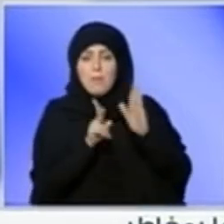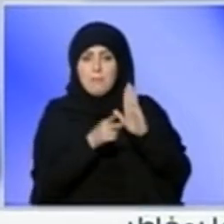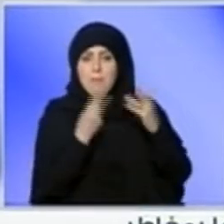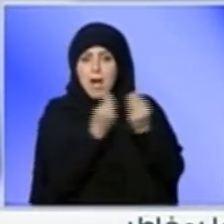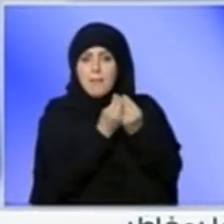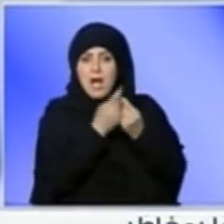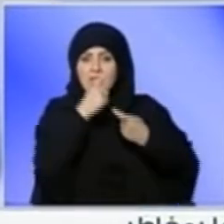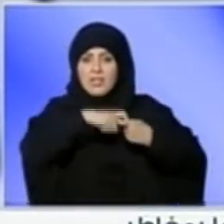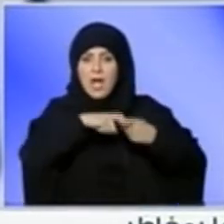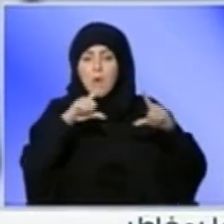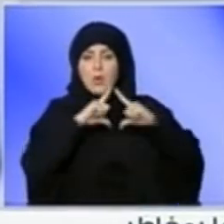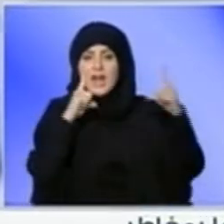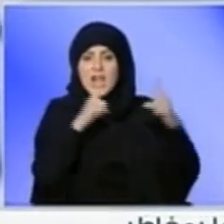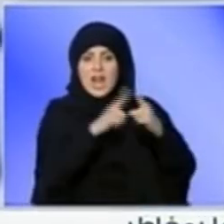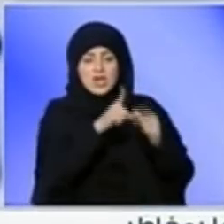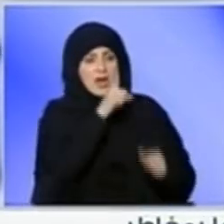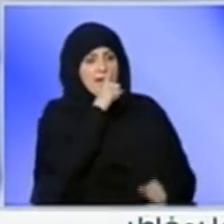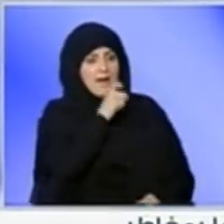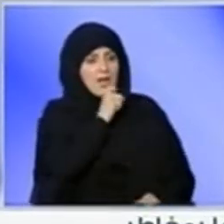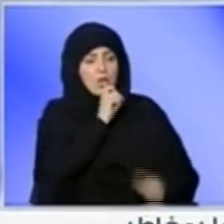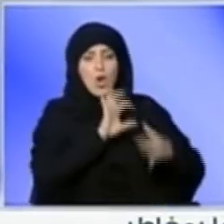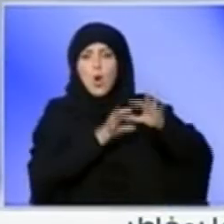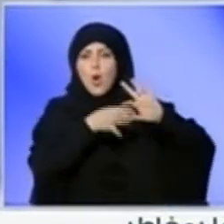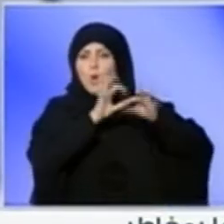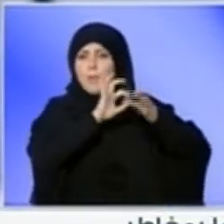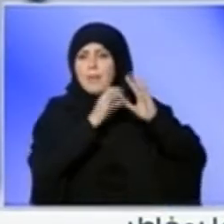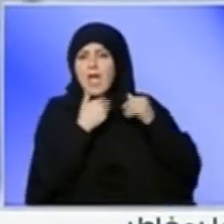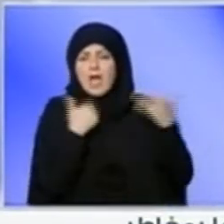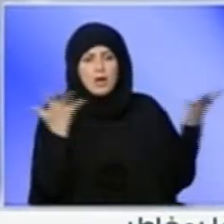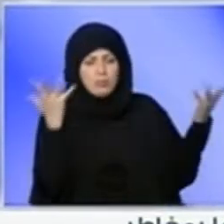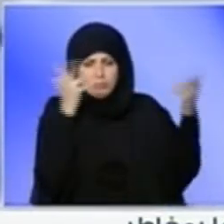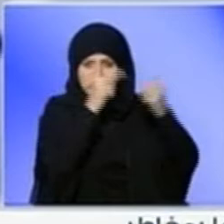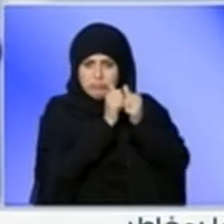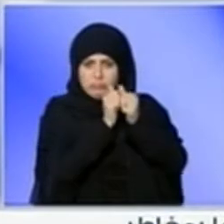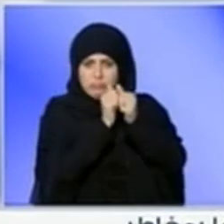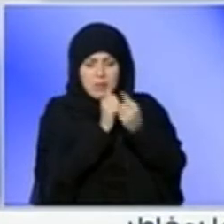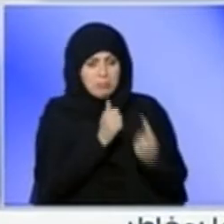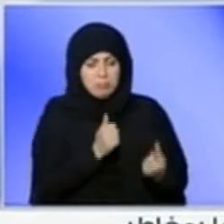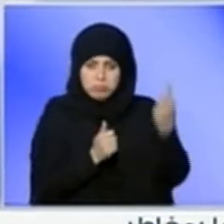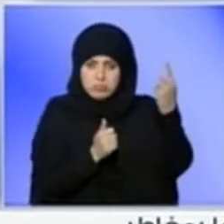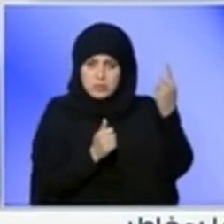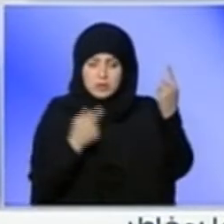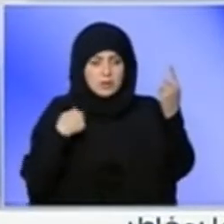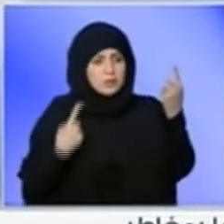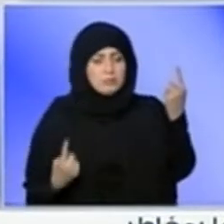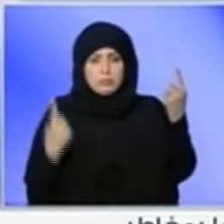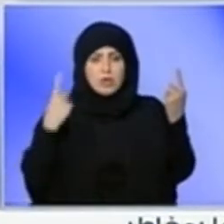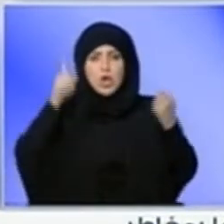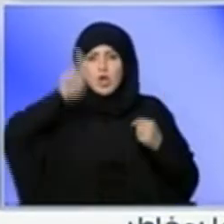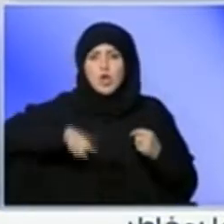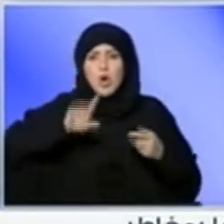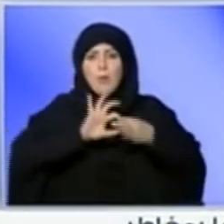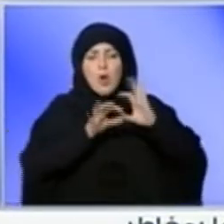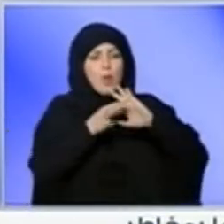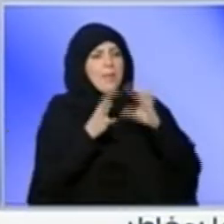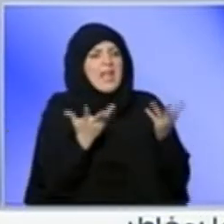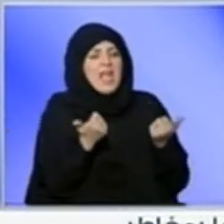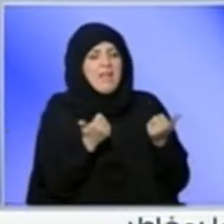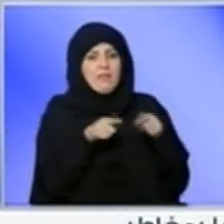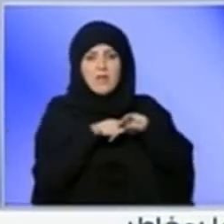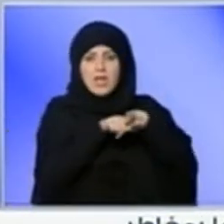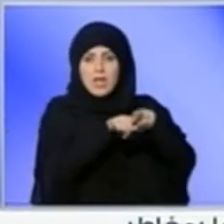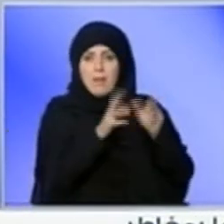اللجنة القطرية الأولمبية. كيف تتماشى هذه المبادرة مع اليوم الأولمبي؟ طبعا